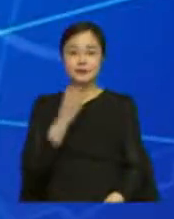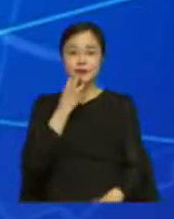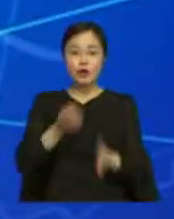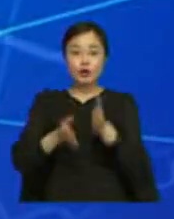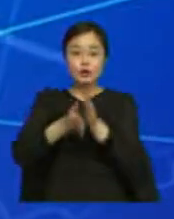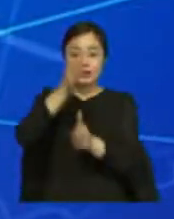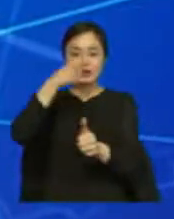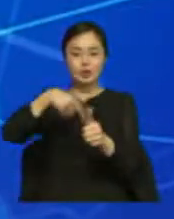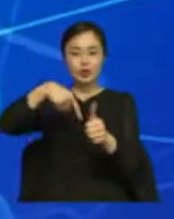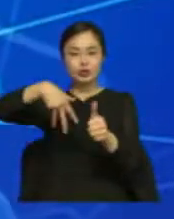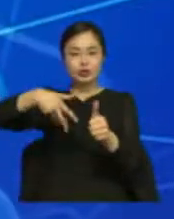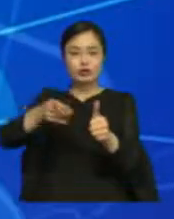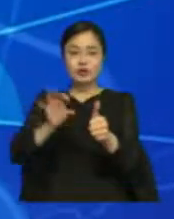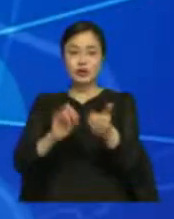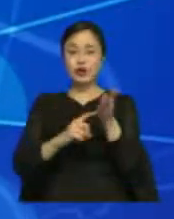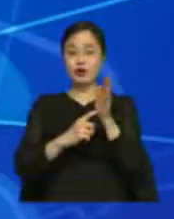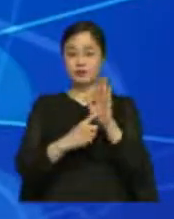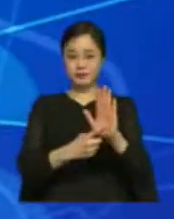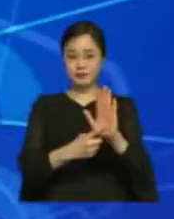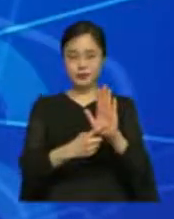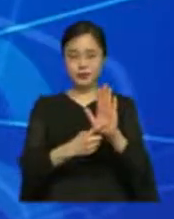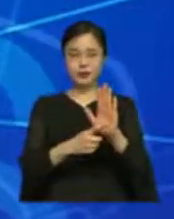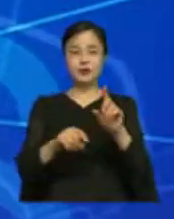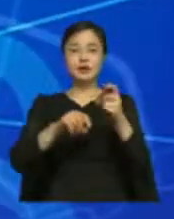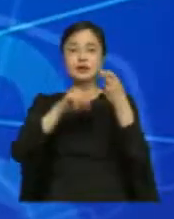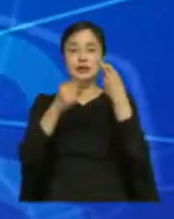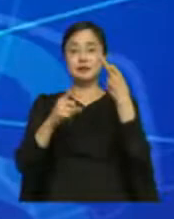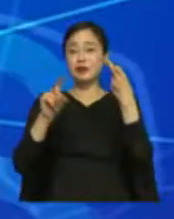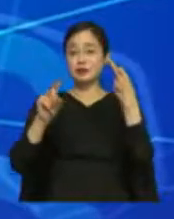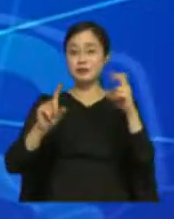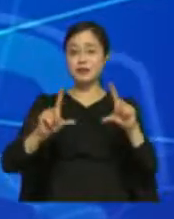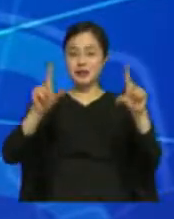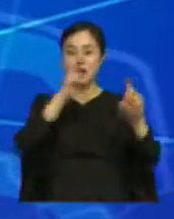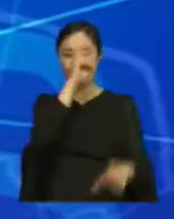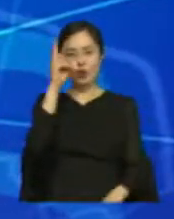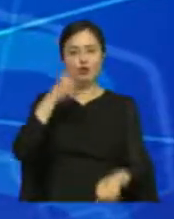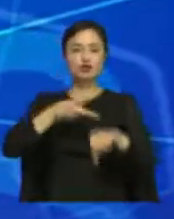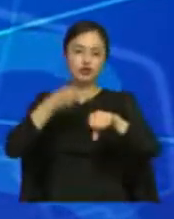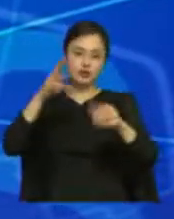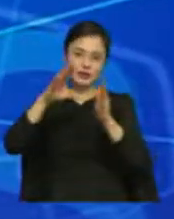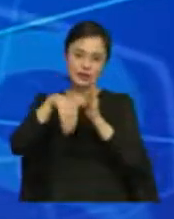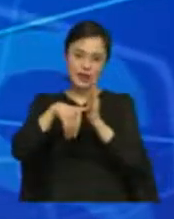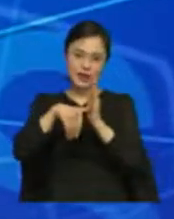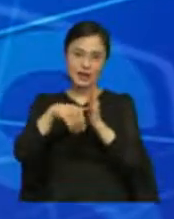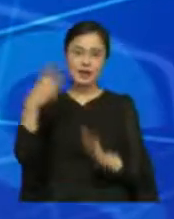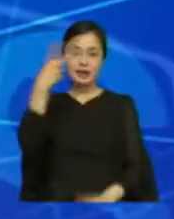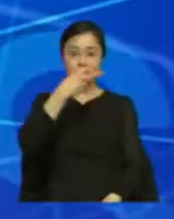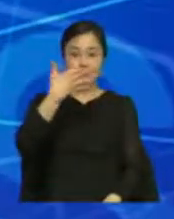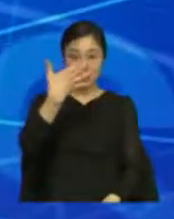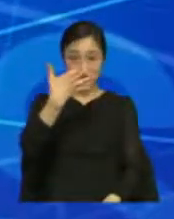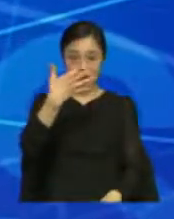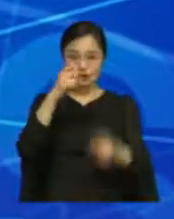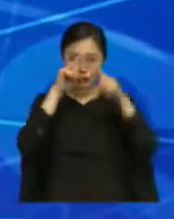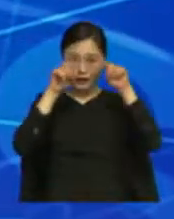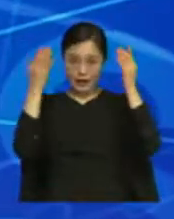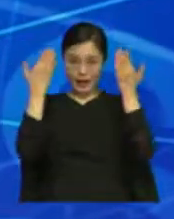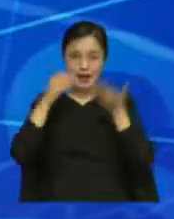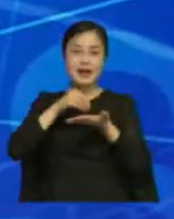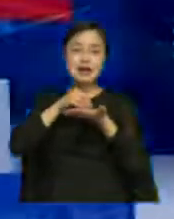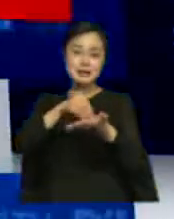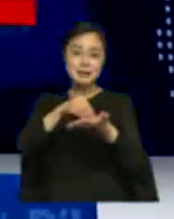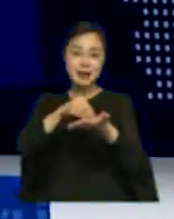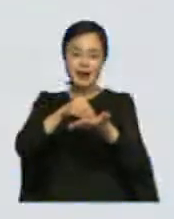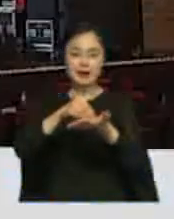서울시교육청은 11일 오후 2시부터 세종대학교 대양홀에서 2019학년도 대입 정시 전형 대비 진학